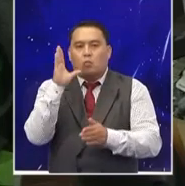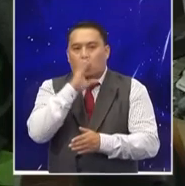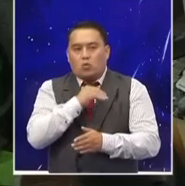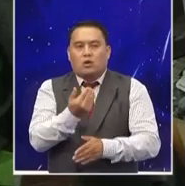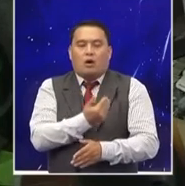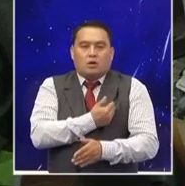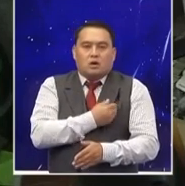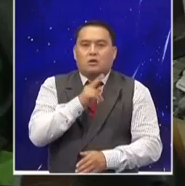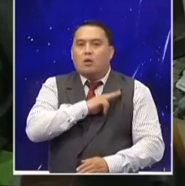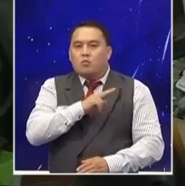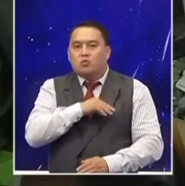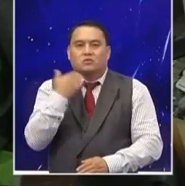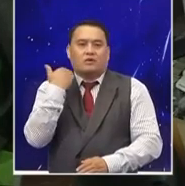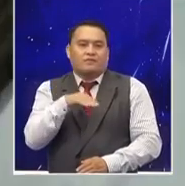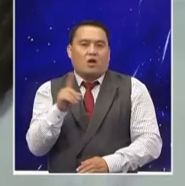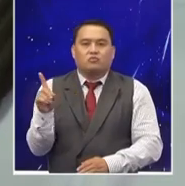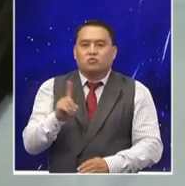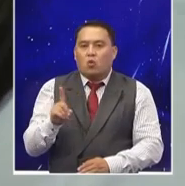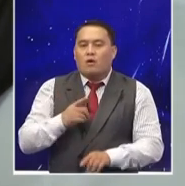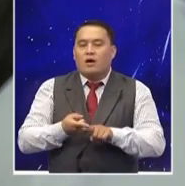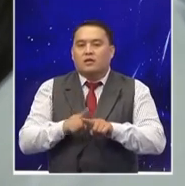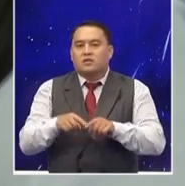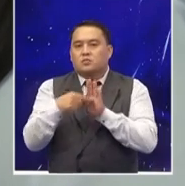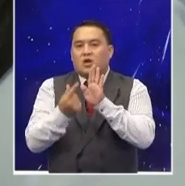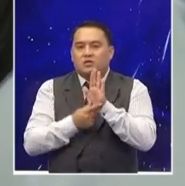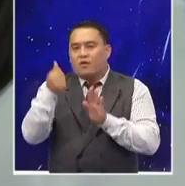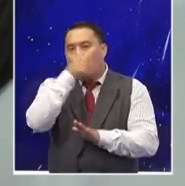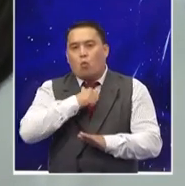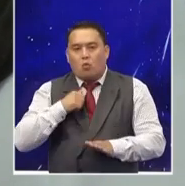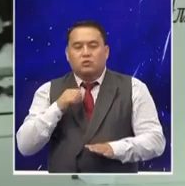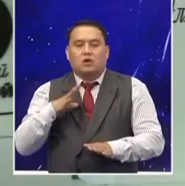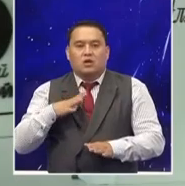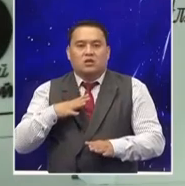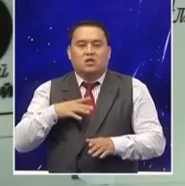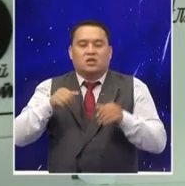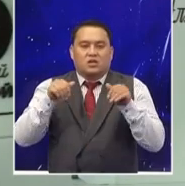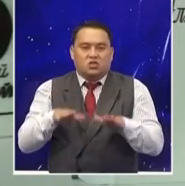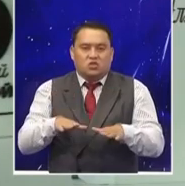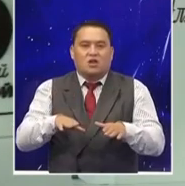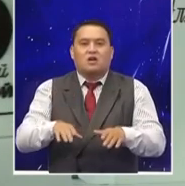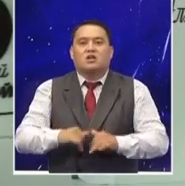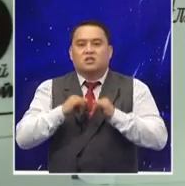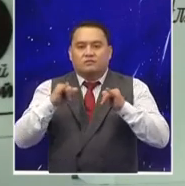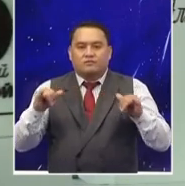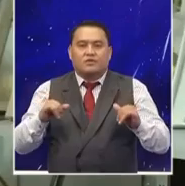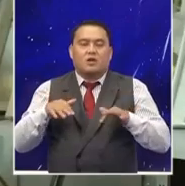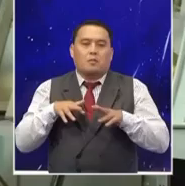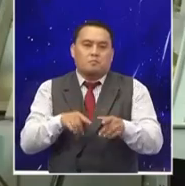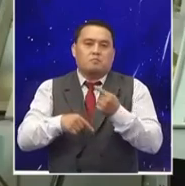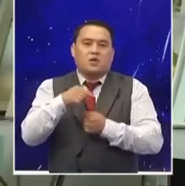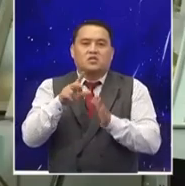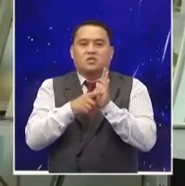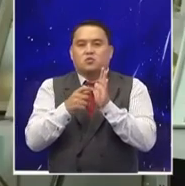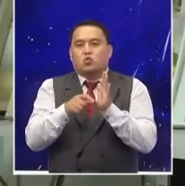или хотят работать далеко не все так с 2017 года твердую заинтересованность в развитии собственного дела проявили порядка